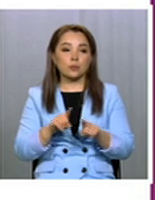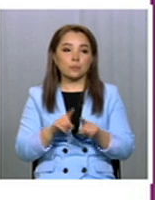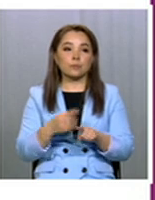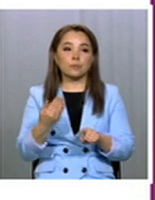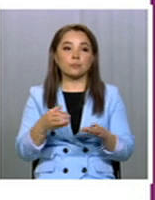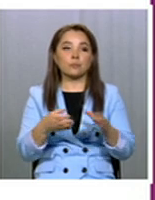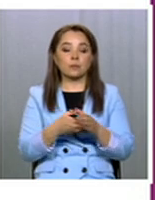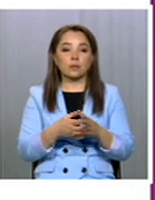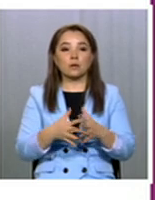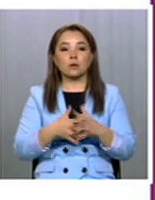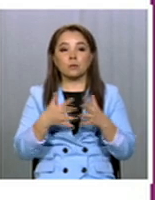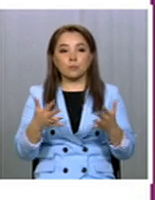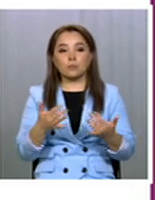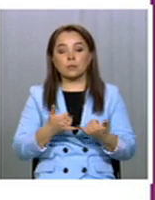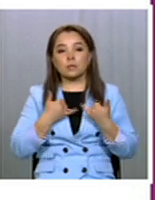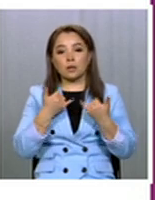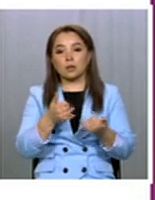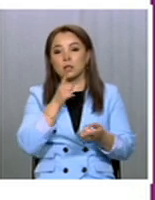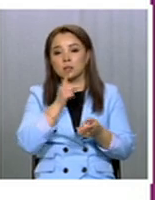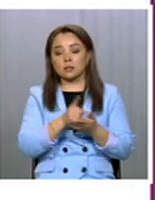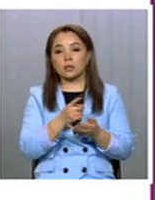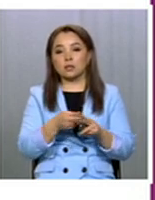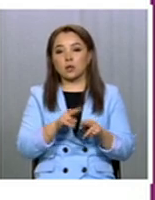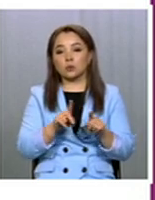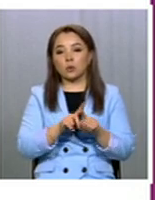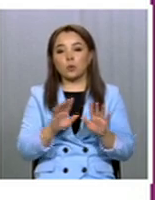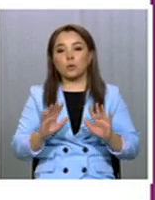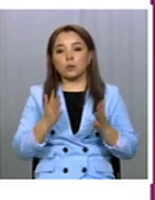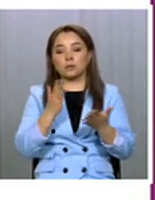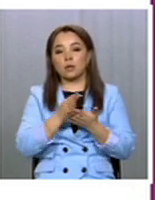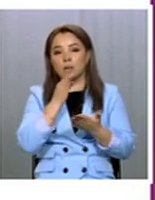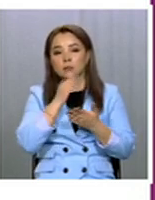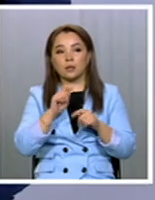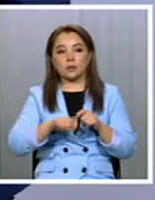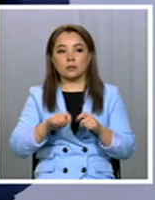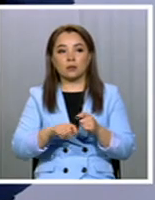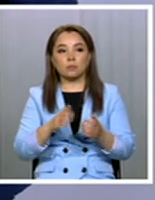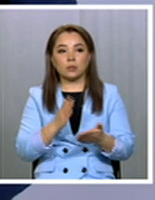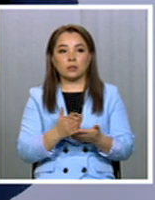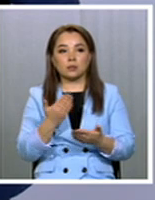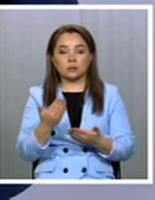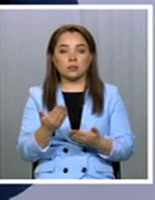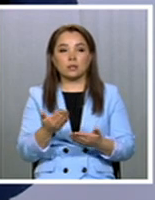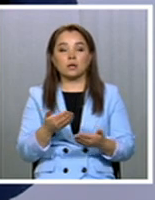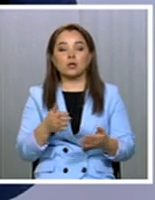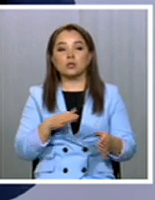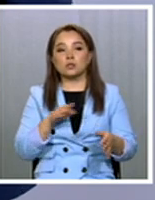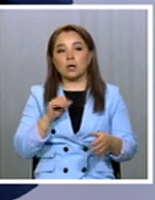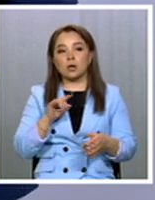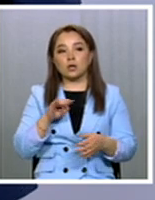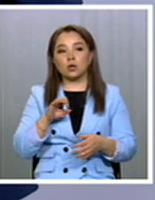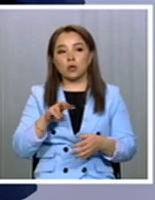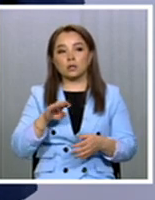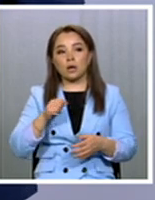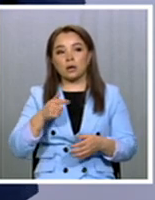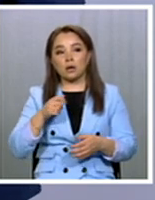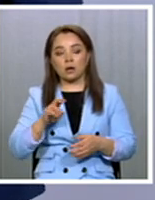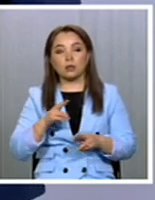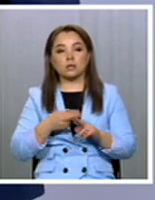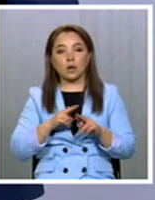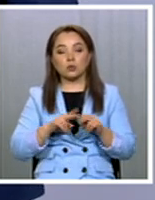ұжымдастырудың асыра сілтеу оқиғалары сынға алынған болатын. Тар жол тайғақ кешу романы